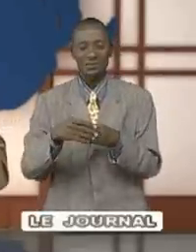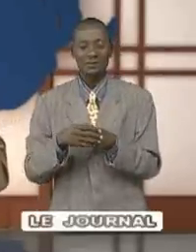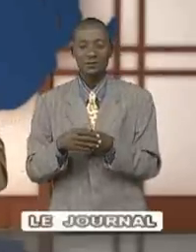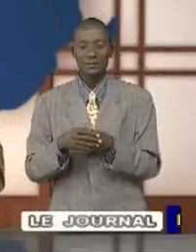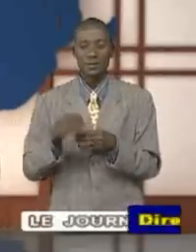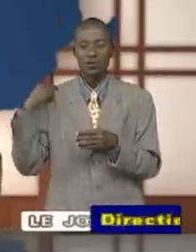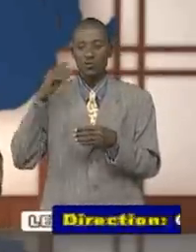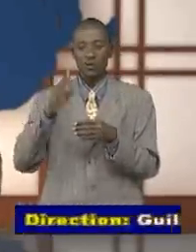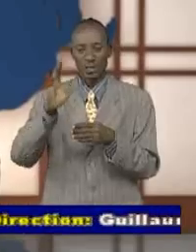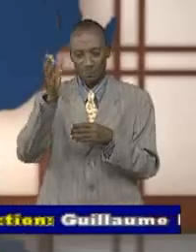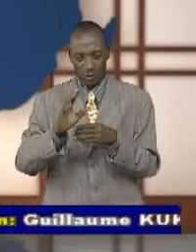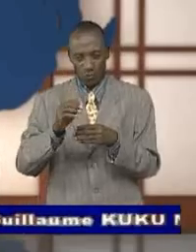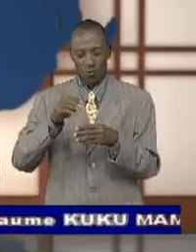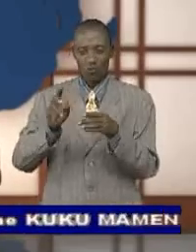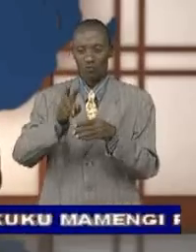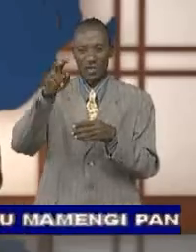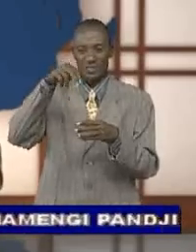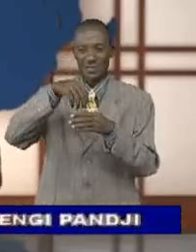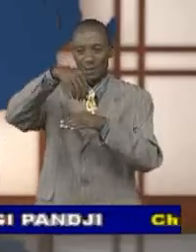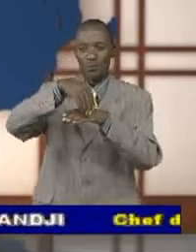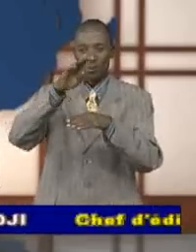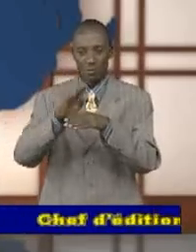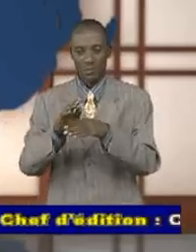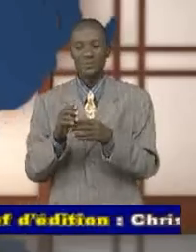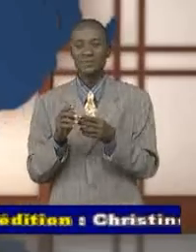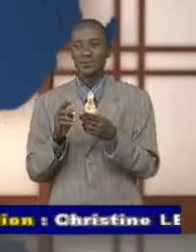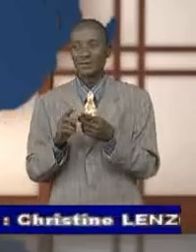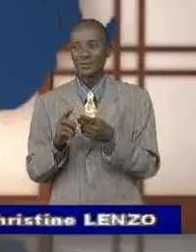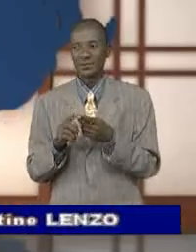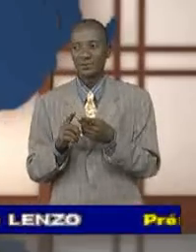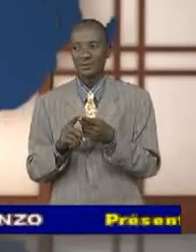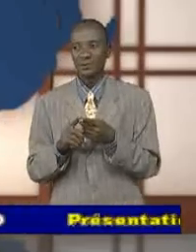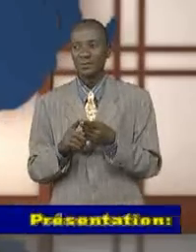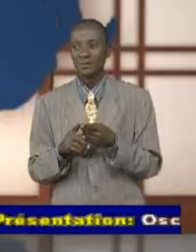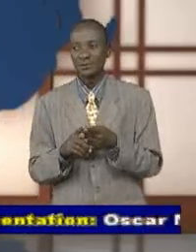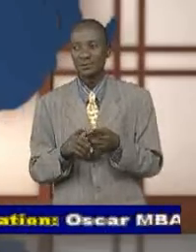du Bas-Congo, Jacques Mbadou, dans la ville de Boma. Et puis ses